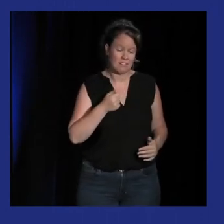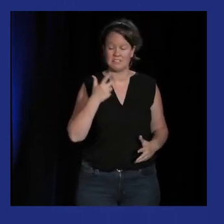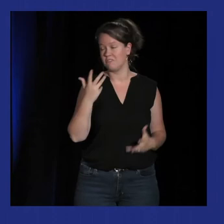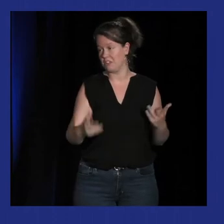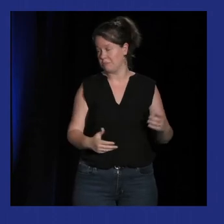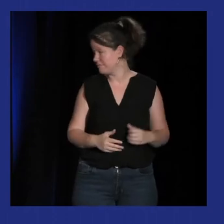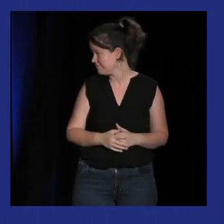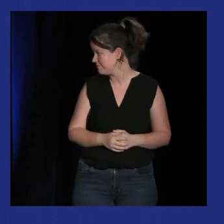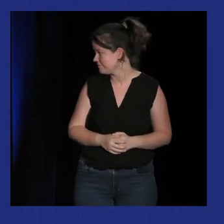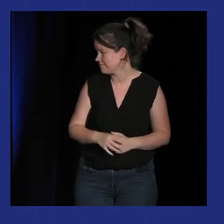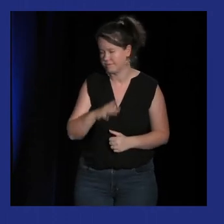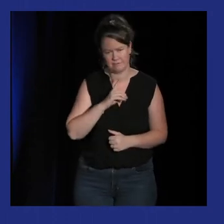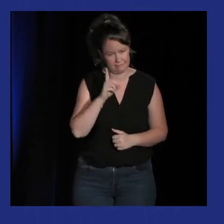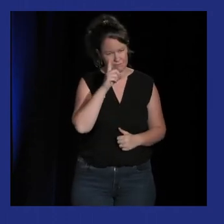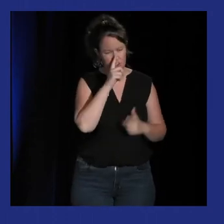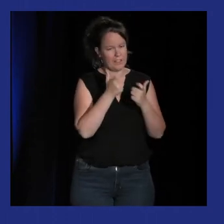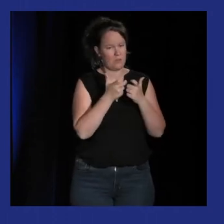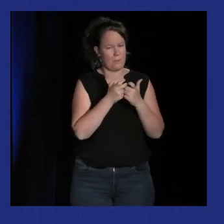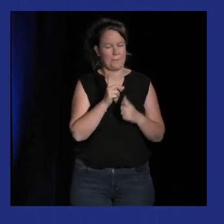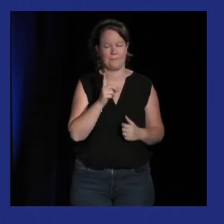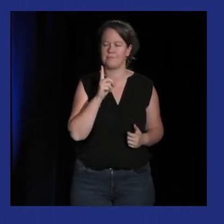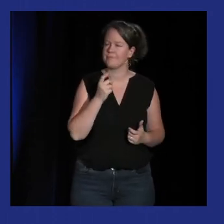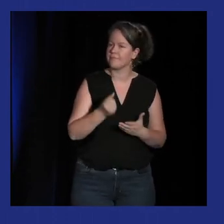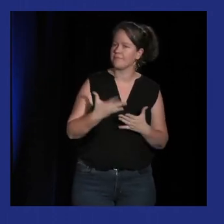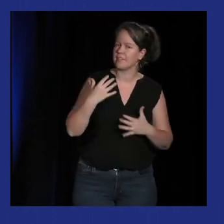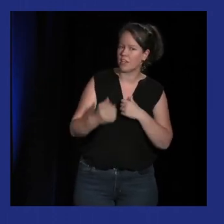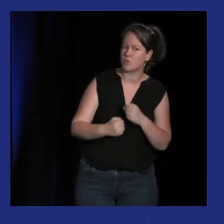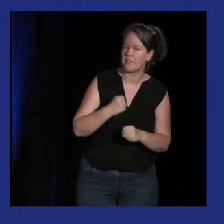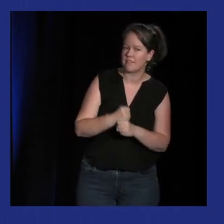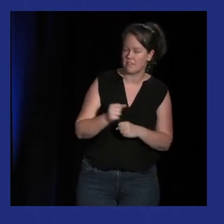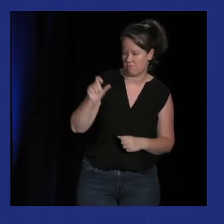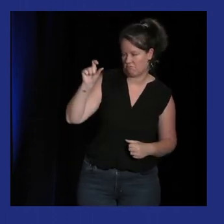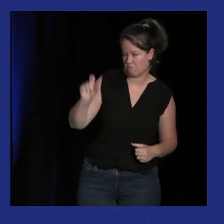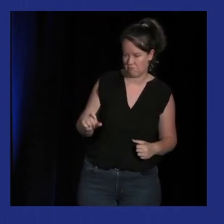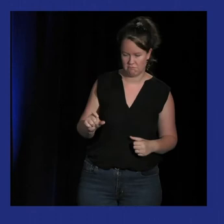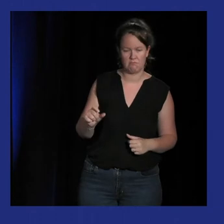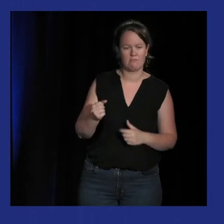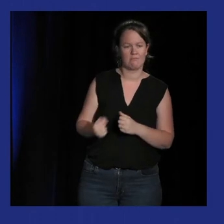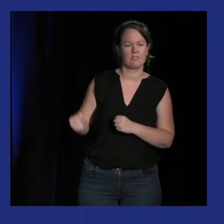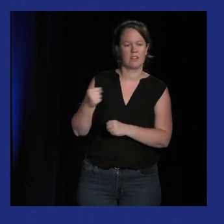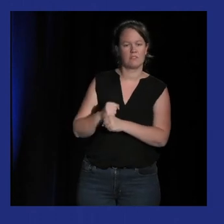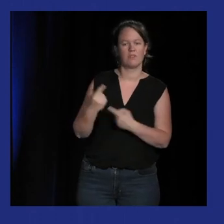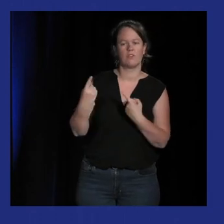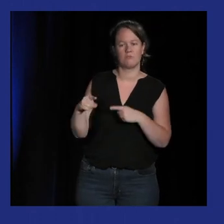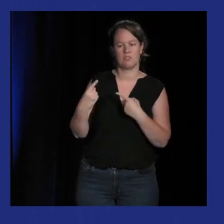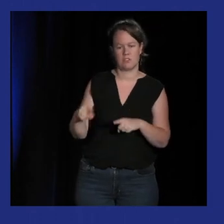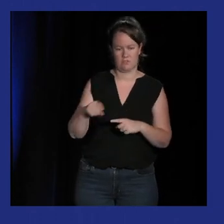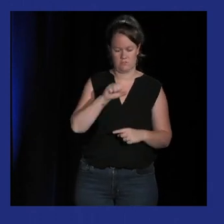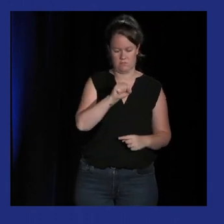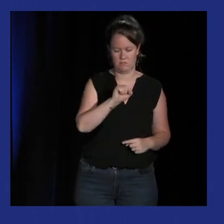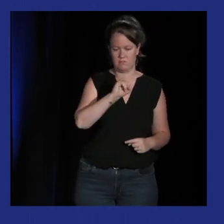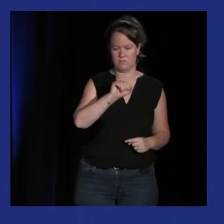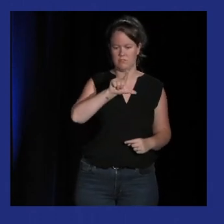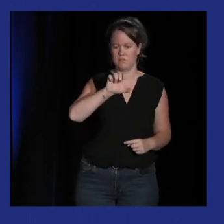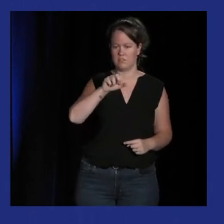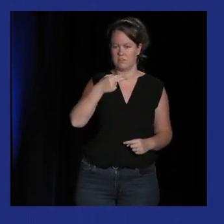j'ai un exemple en tête il y a quelques années on a fait mini tournée avec Akira Yamaoka le compositeur et producteur de Silent Hill c'était